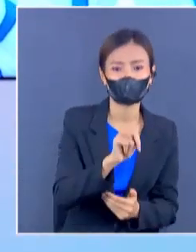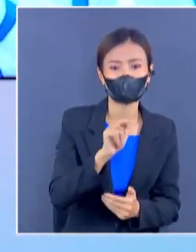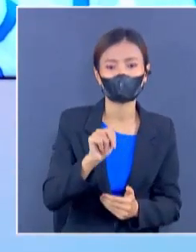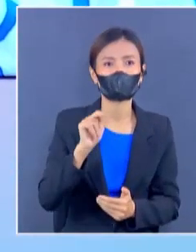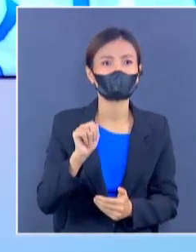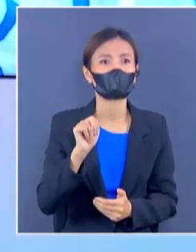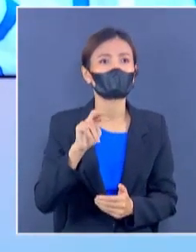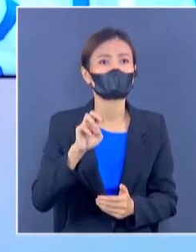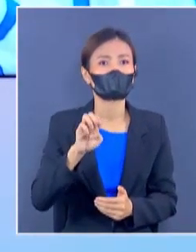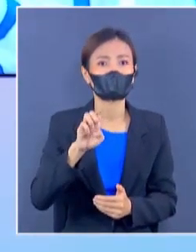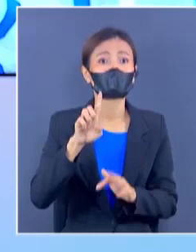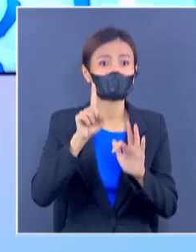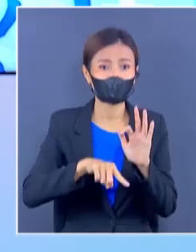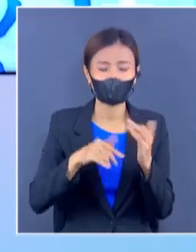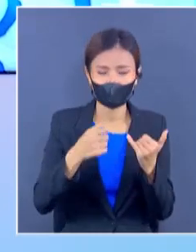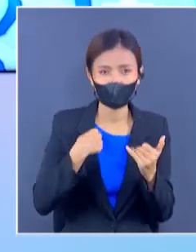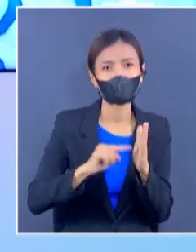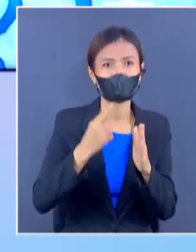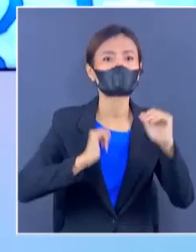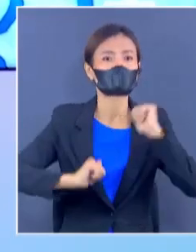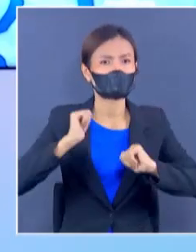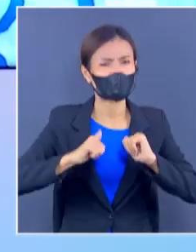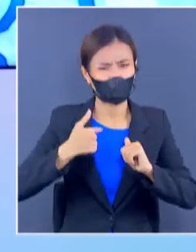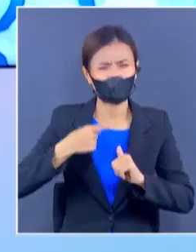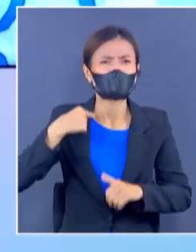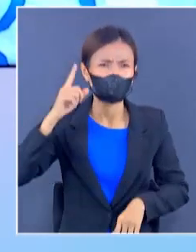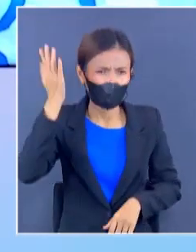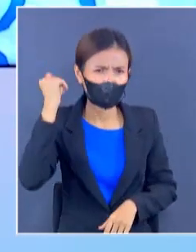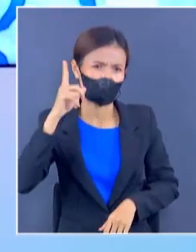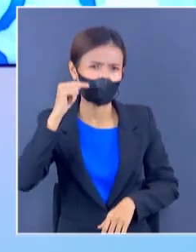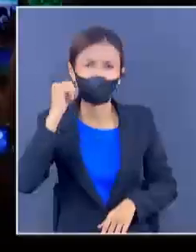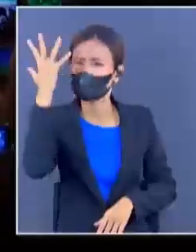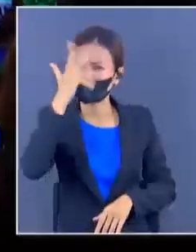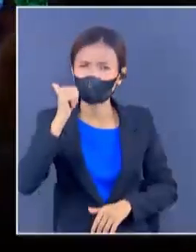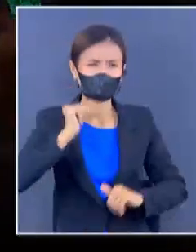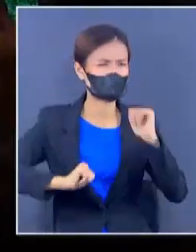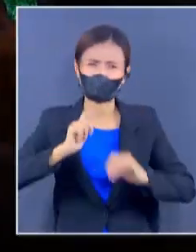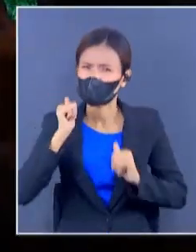ชื่อเสียงของคุณแม่หลังที่เธอก้าวเข้าสู่ในวงการบันเทิงแบบเต็มตัวแล้วล่ะค่ะ